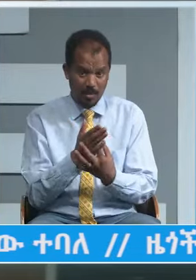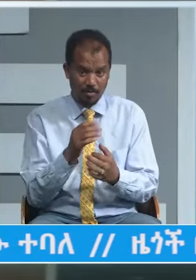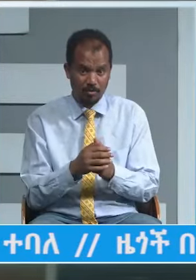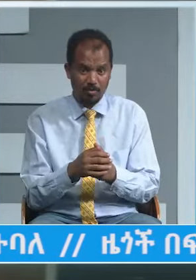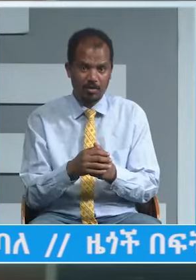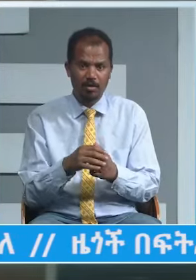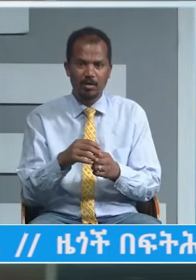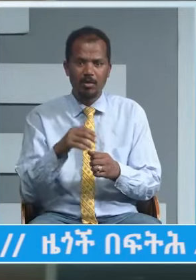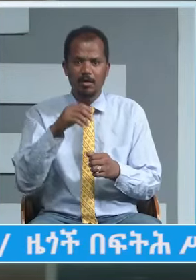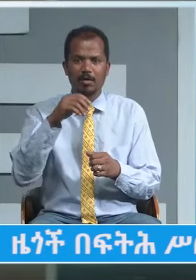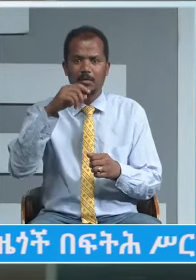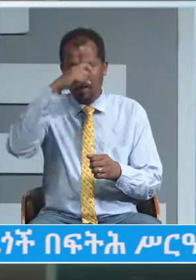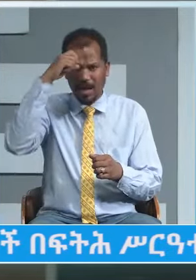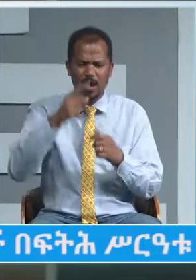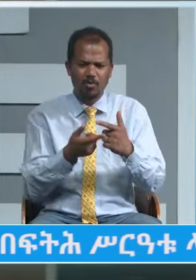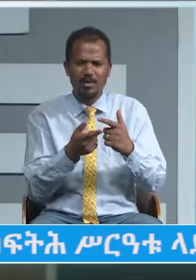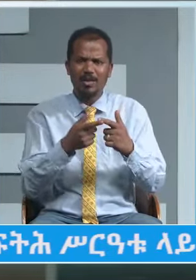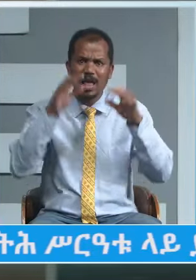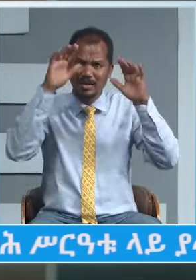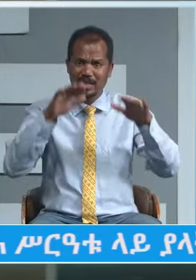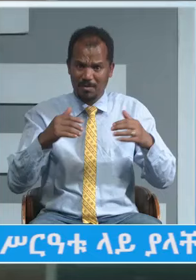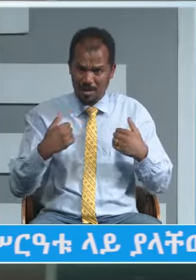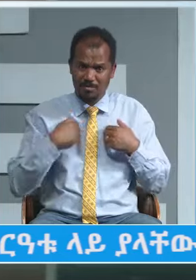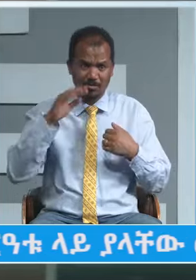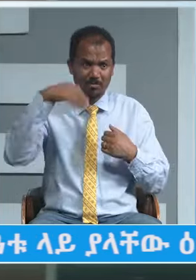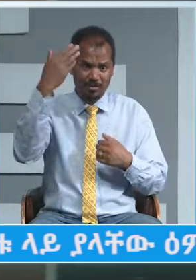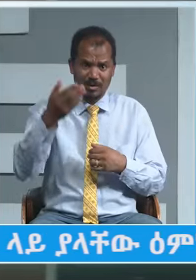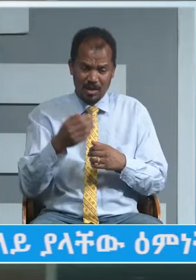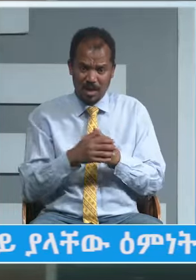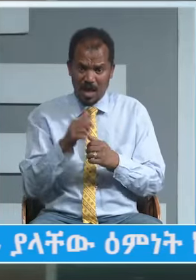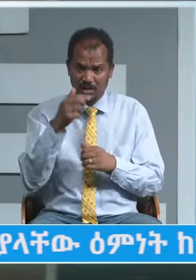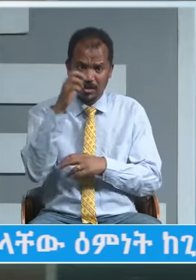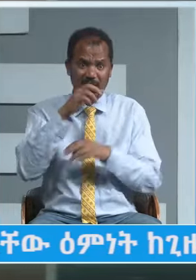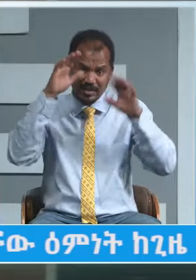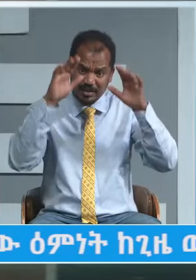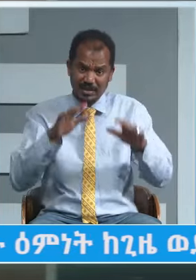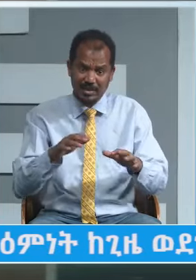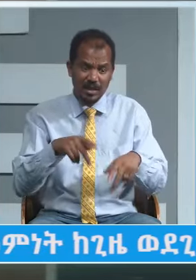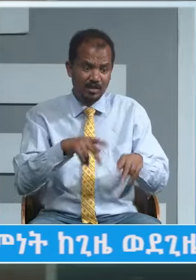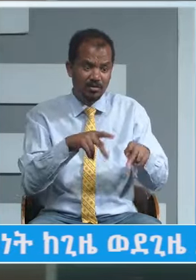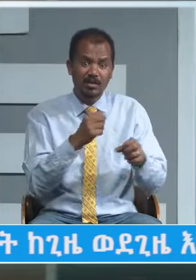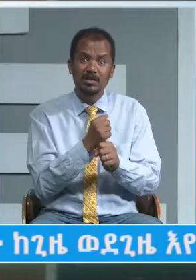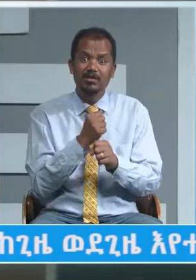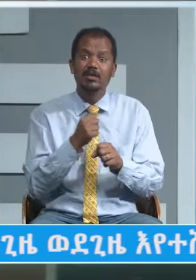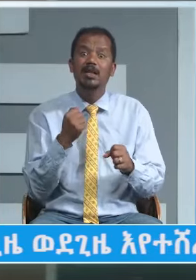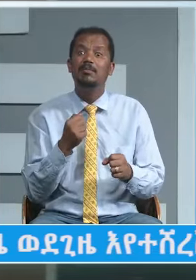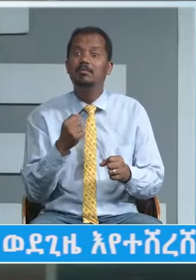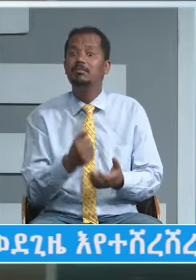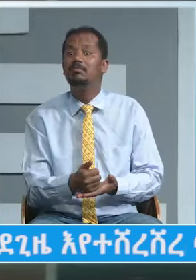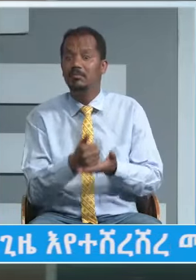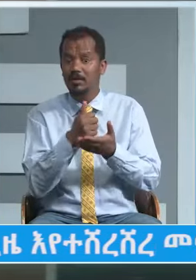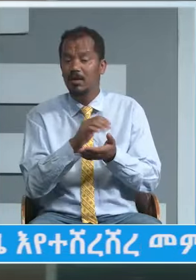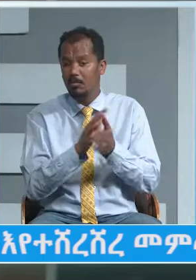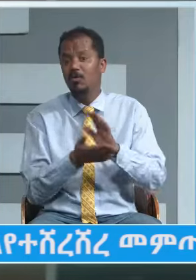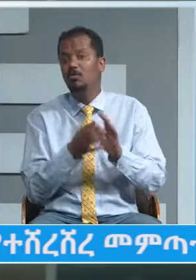በሌላ በኩል በጋ ሁለተኛ የዝናብ ወቅታቸው በሆኑት አካባቢዎች በቀጣዮቹ 10 ቀናት የሚጥለው ዝናብ የግብርና ስራዎችን